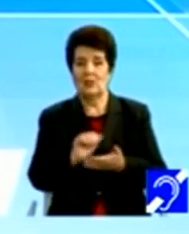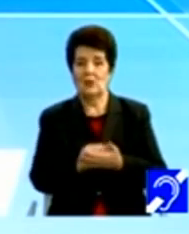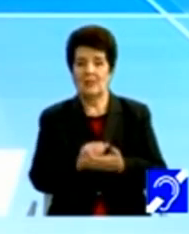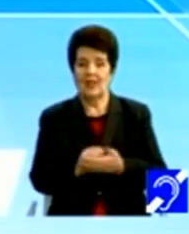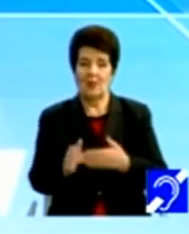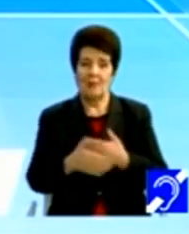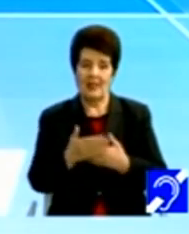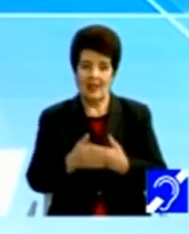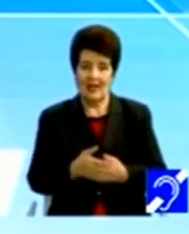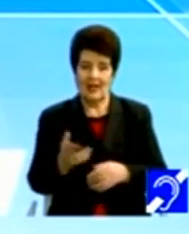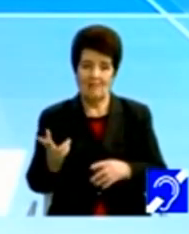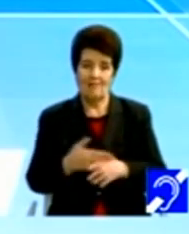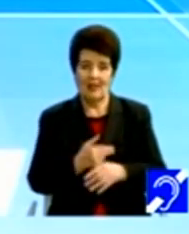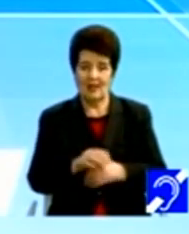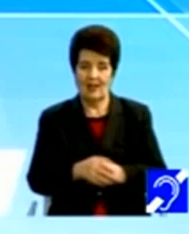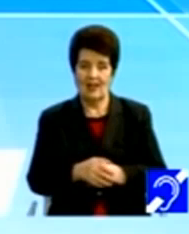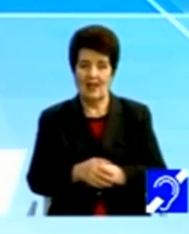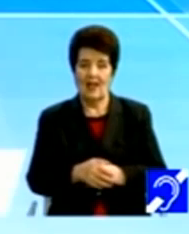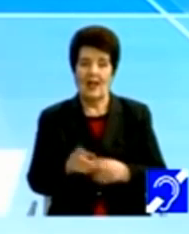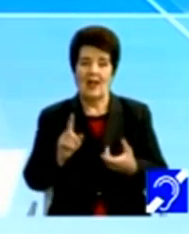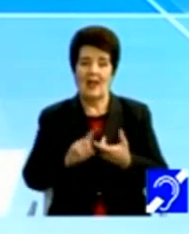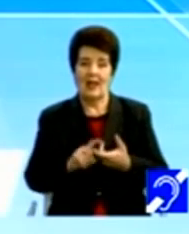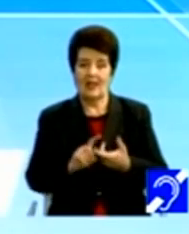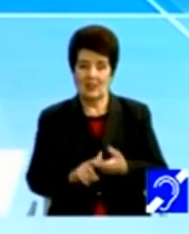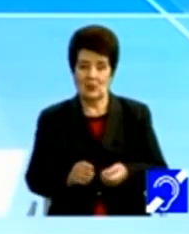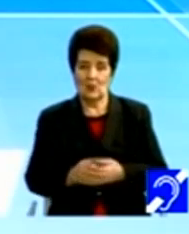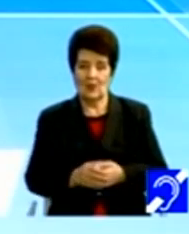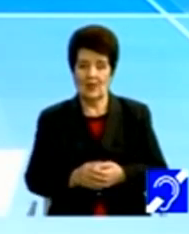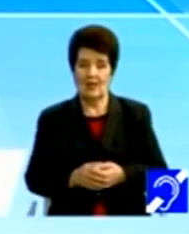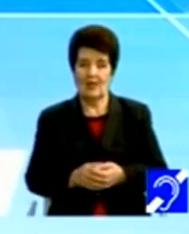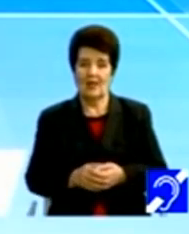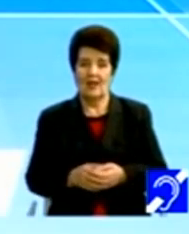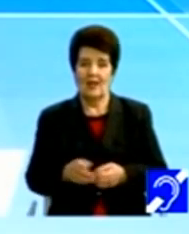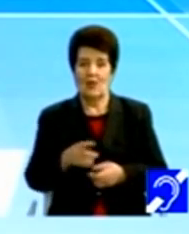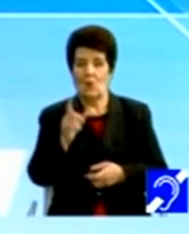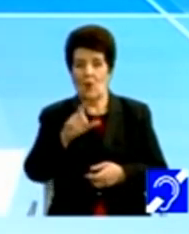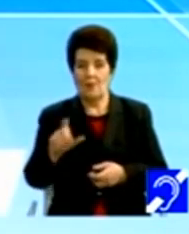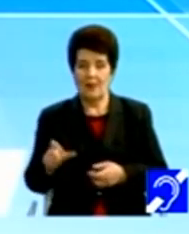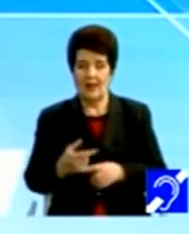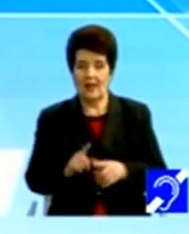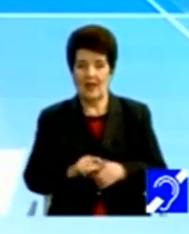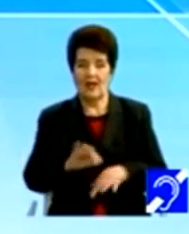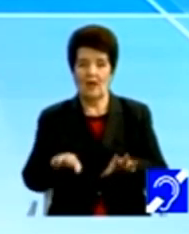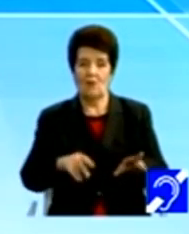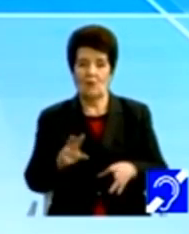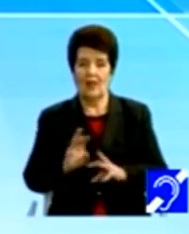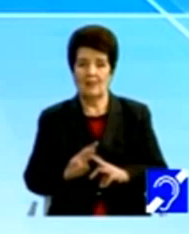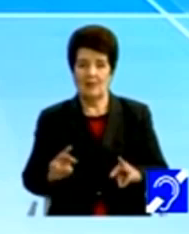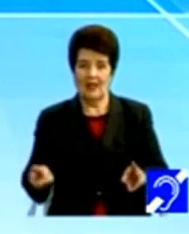dosare penale, fără legături cu lumea interlopă, fără legături cu oamenii care au furat